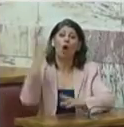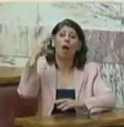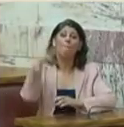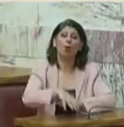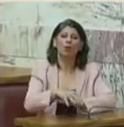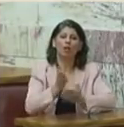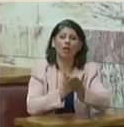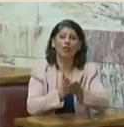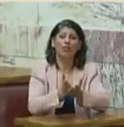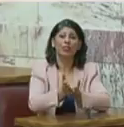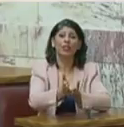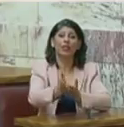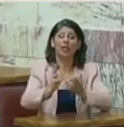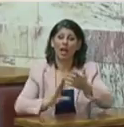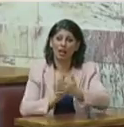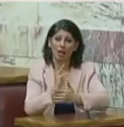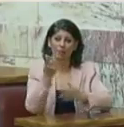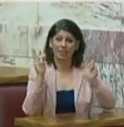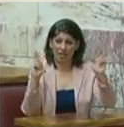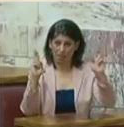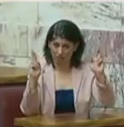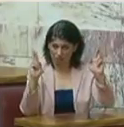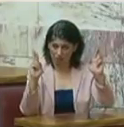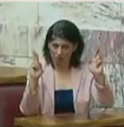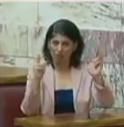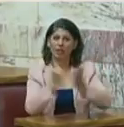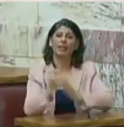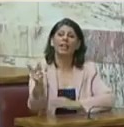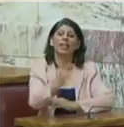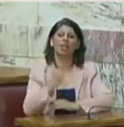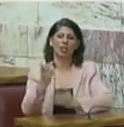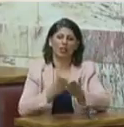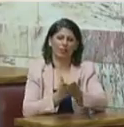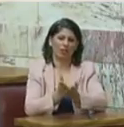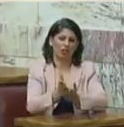ανάπτυξης, ελπίδας και κοινωνικής δικαιοσύνης.